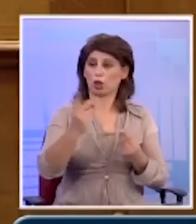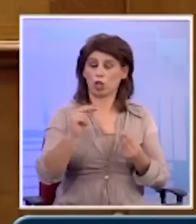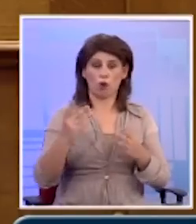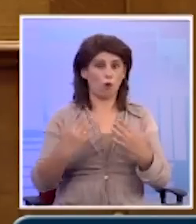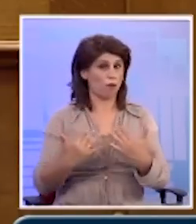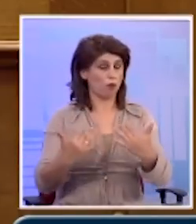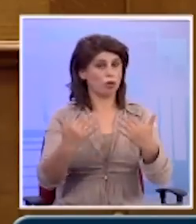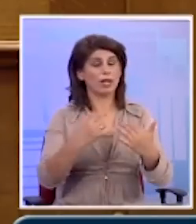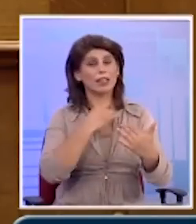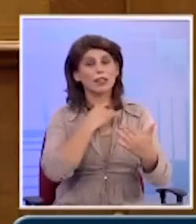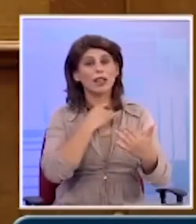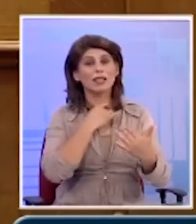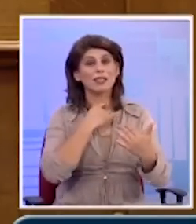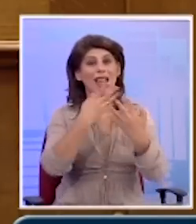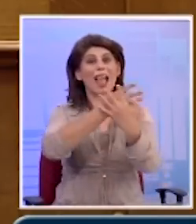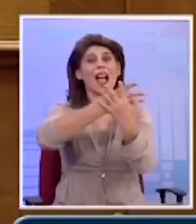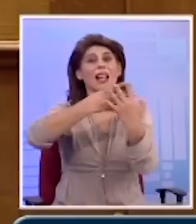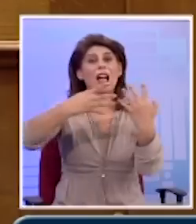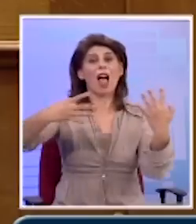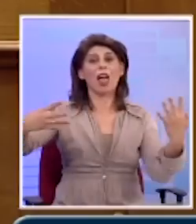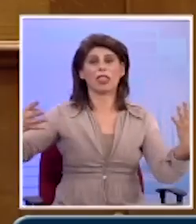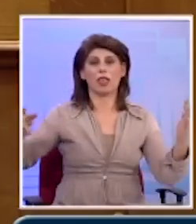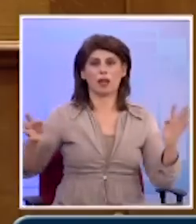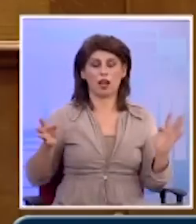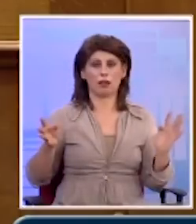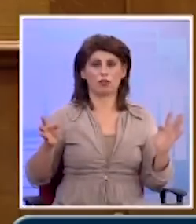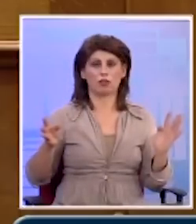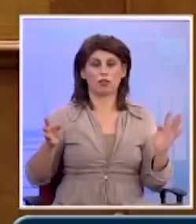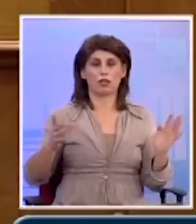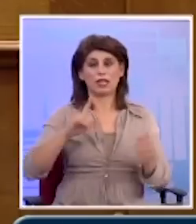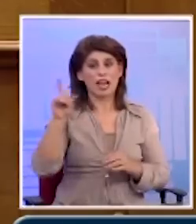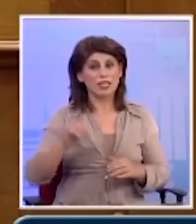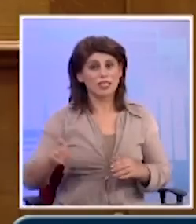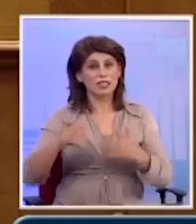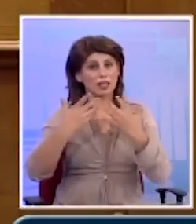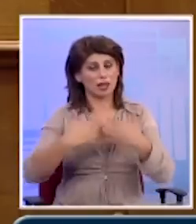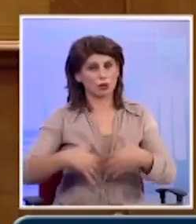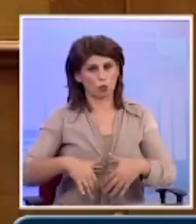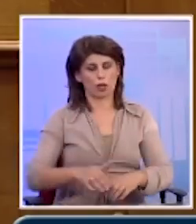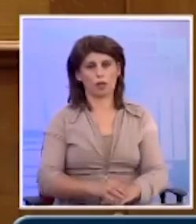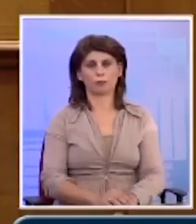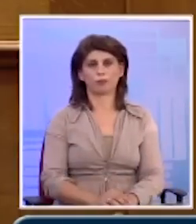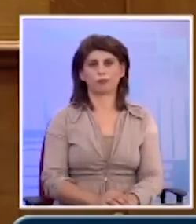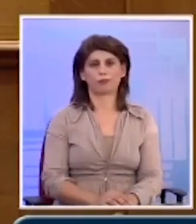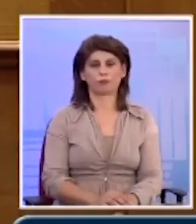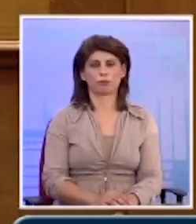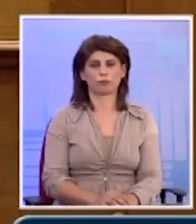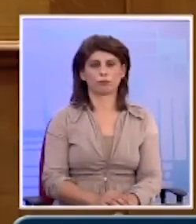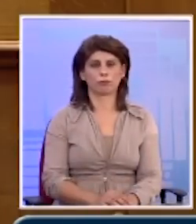κοινοβούλιο χρειάζονταν κάγκελα για να ζήσει και για να λειτουργεί. Έτσι.